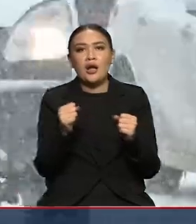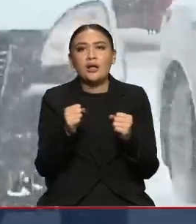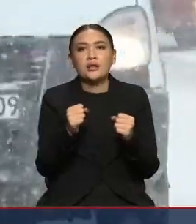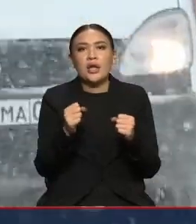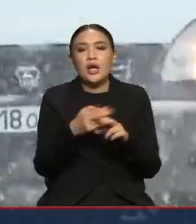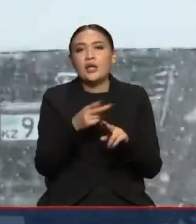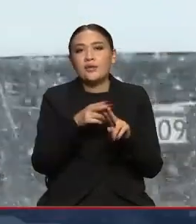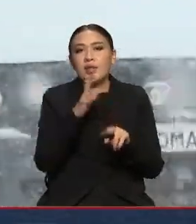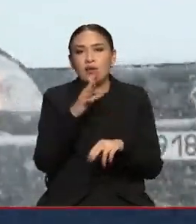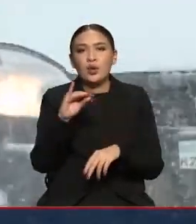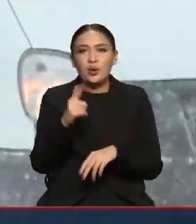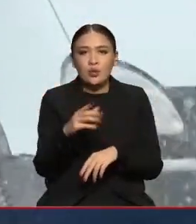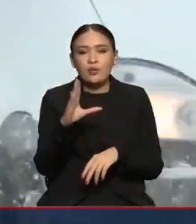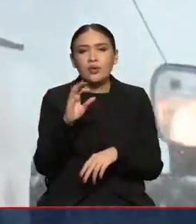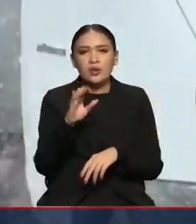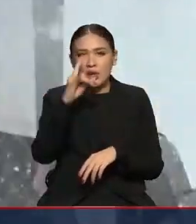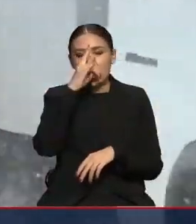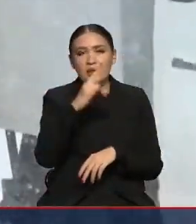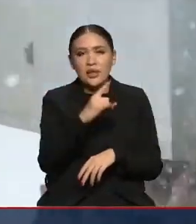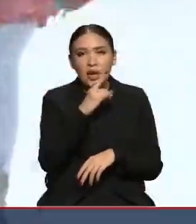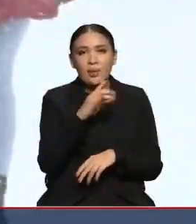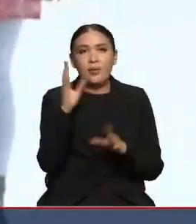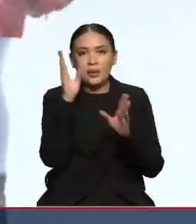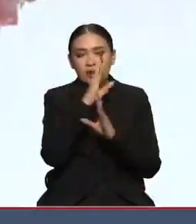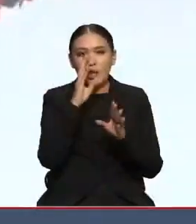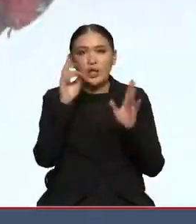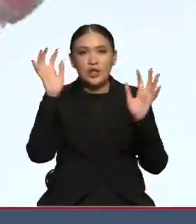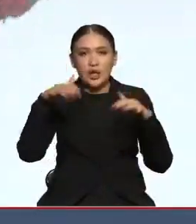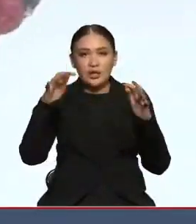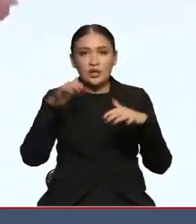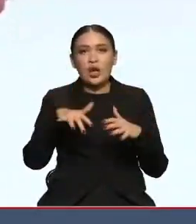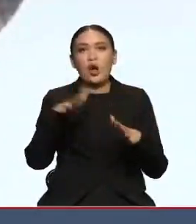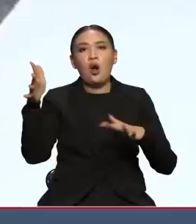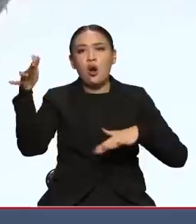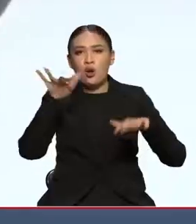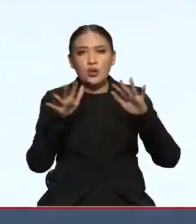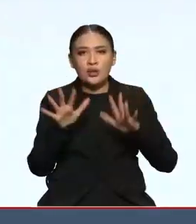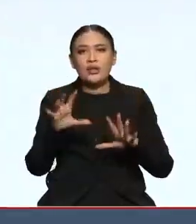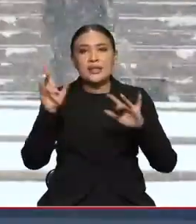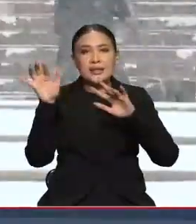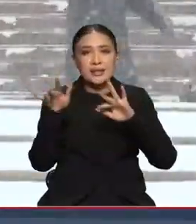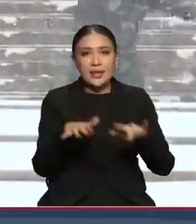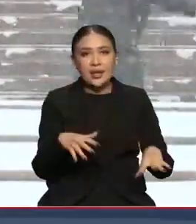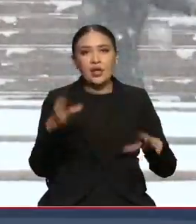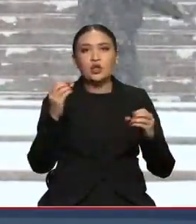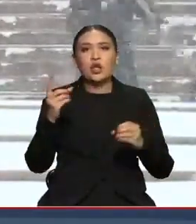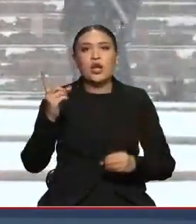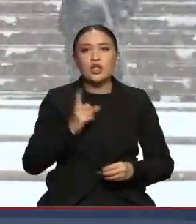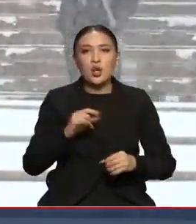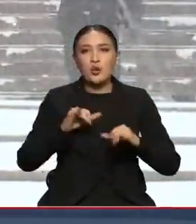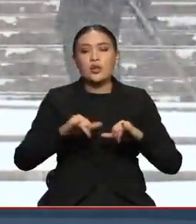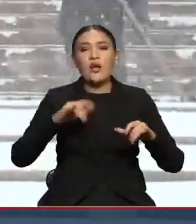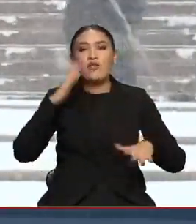в то же время на юге и юго-востоке Казахстана прогнозируются дожди в горных районах снег Кроме того ожидается